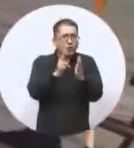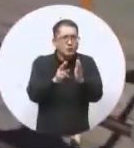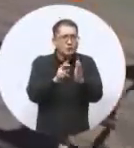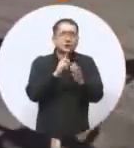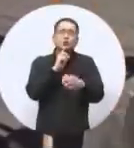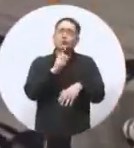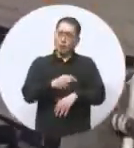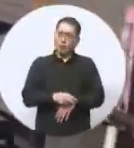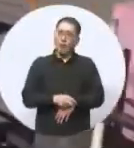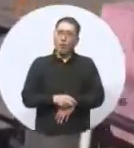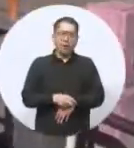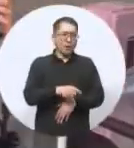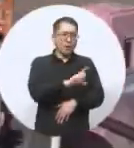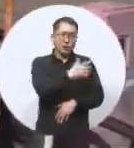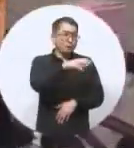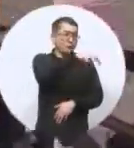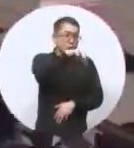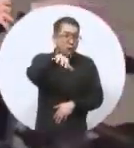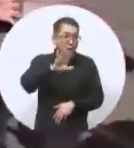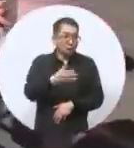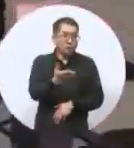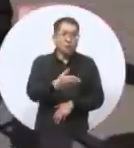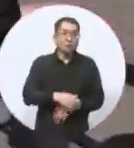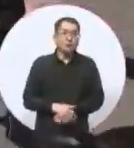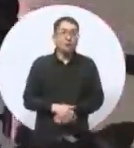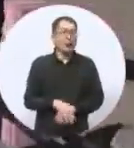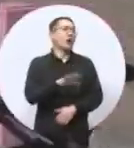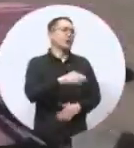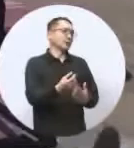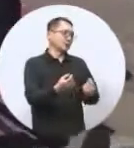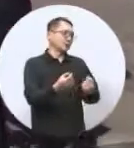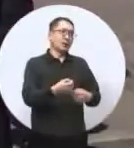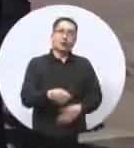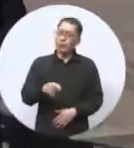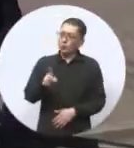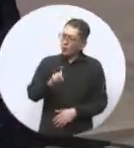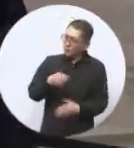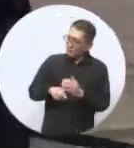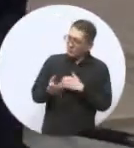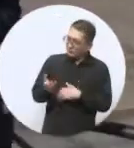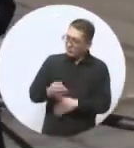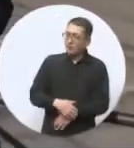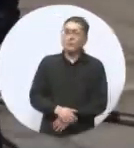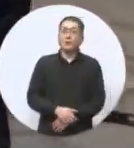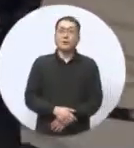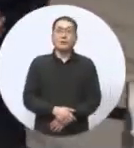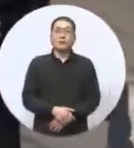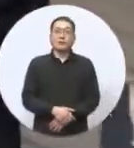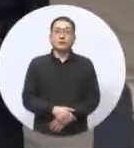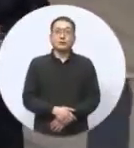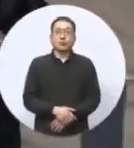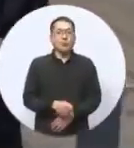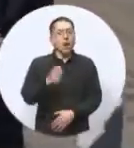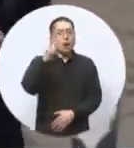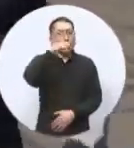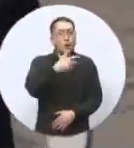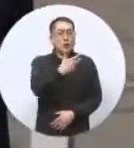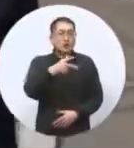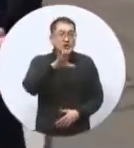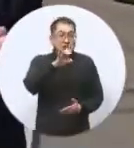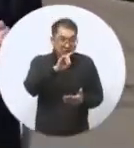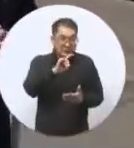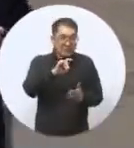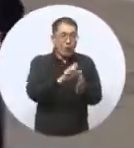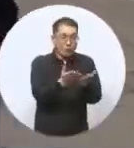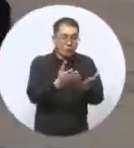は、あっちにもこっちにもあるんですか。 ありますね。 どういうこと ですか。これですね、あの古事記や日本書紀で